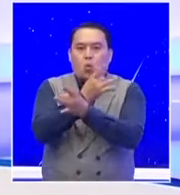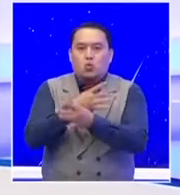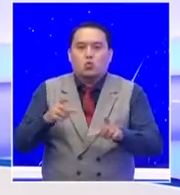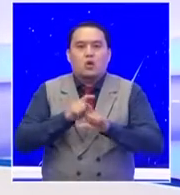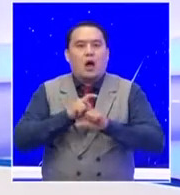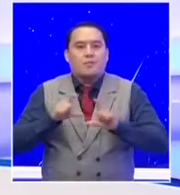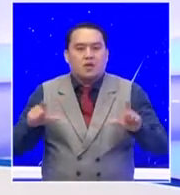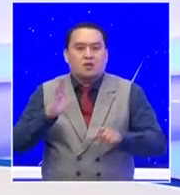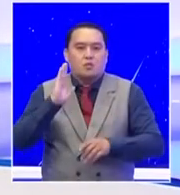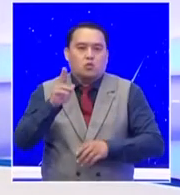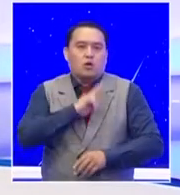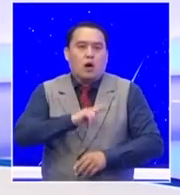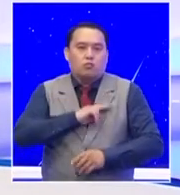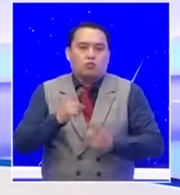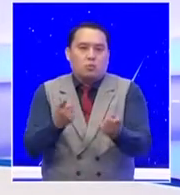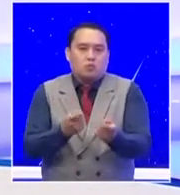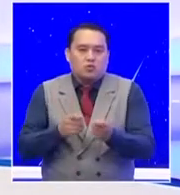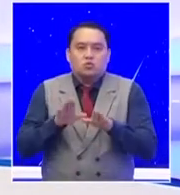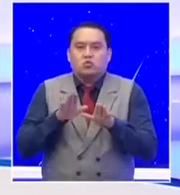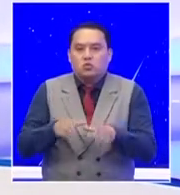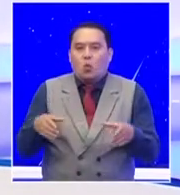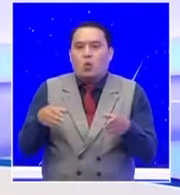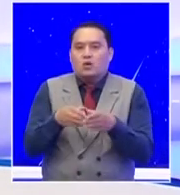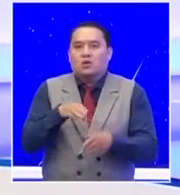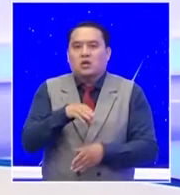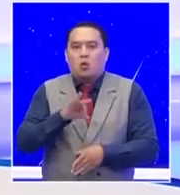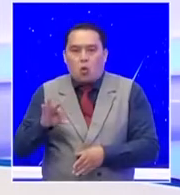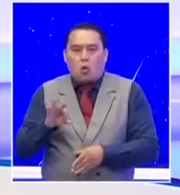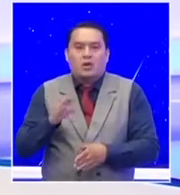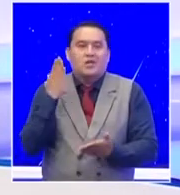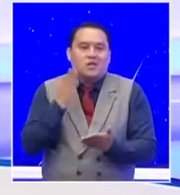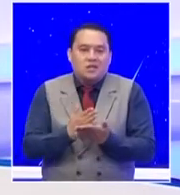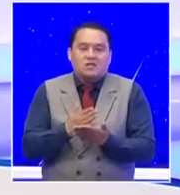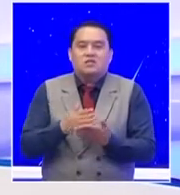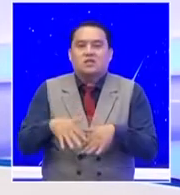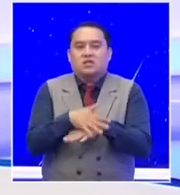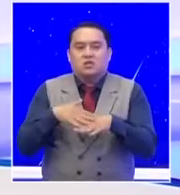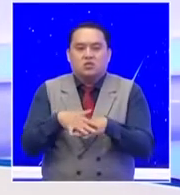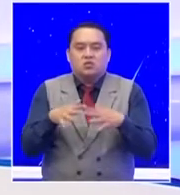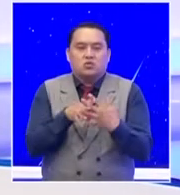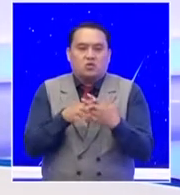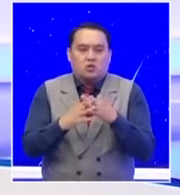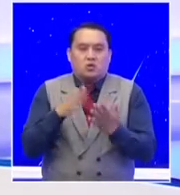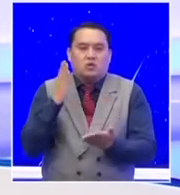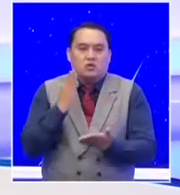культурные объекты. К работам привлекаются не только подрядные организации, но и несколько сотен жителей